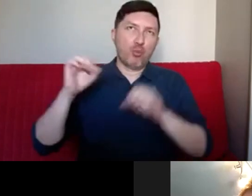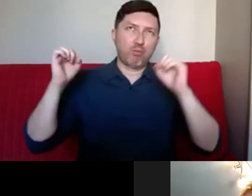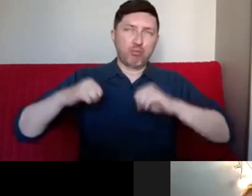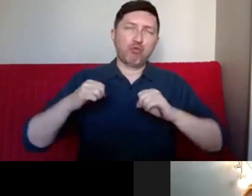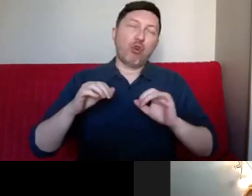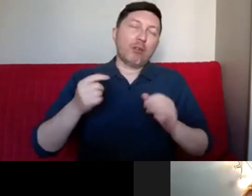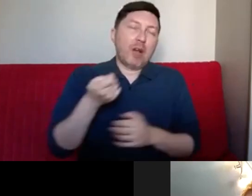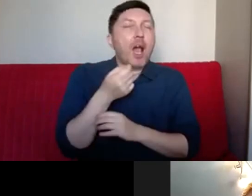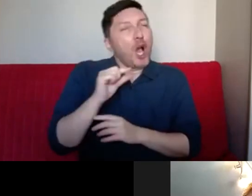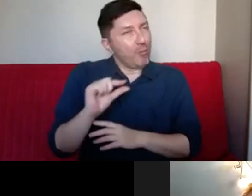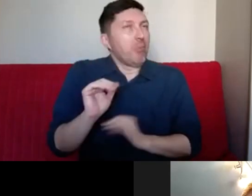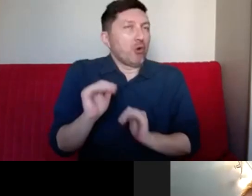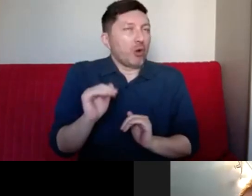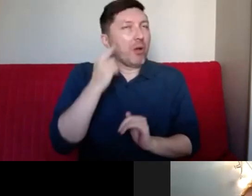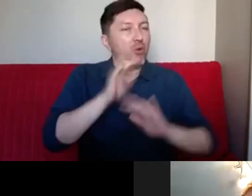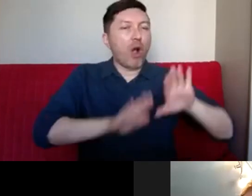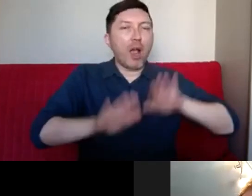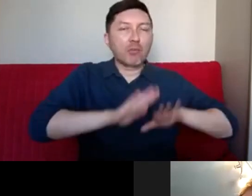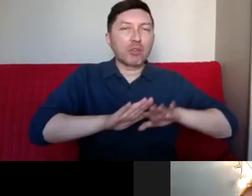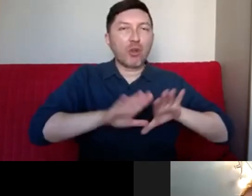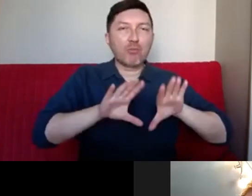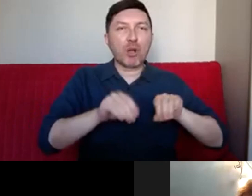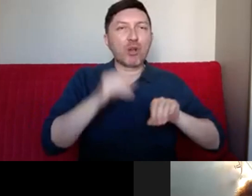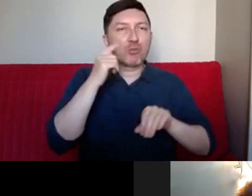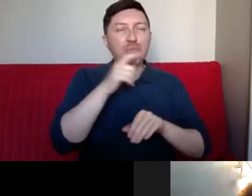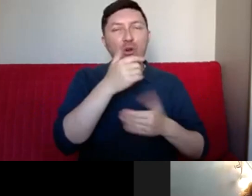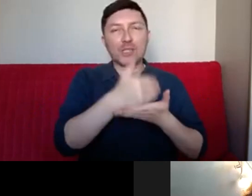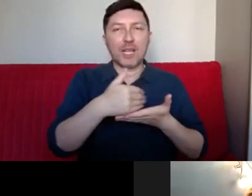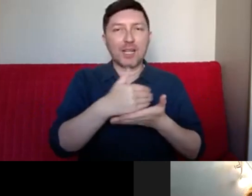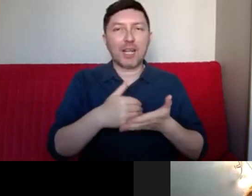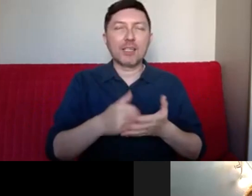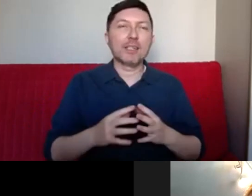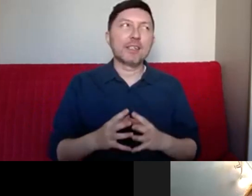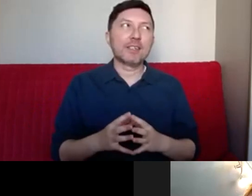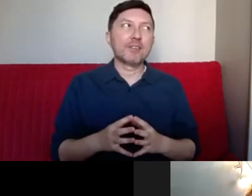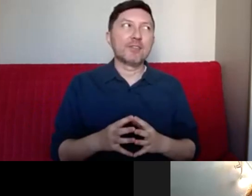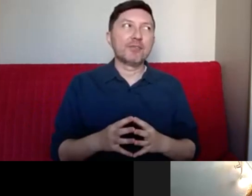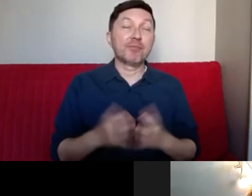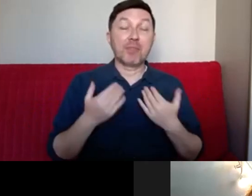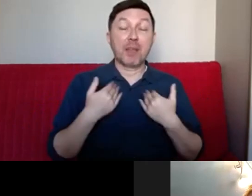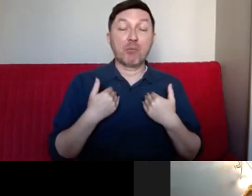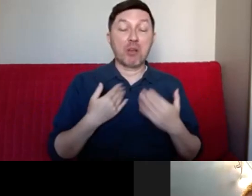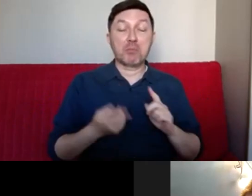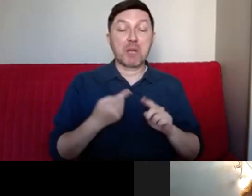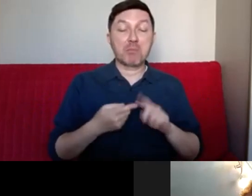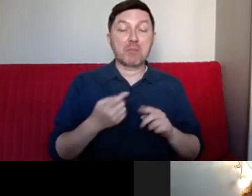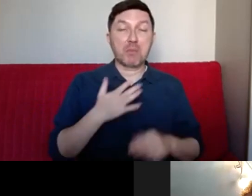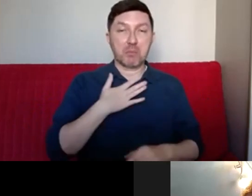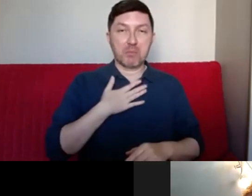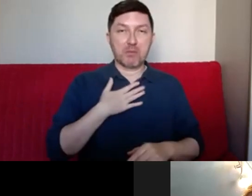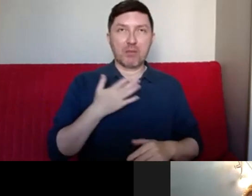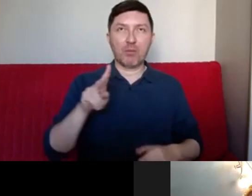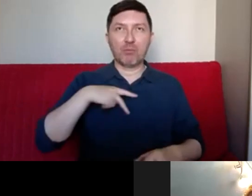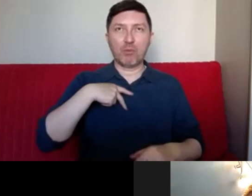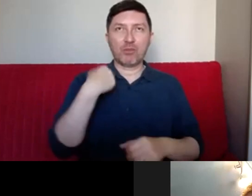pour aménager les postes de leurs collaborateurs. Moi, j'ai une particularité, c'est-à-dire que sur le poste où je suis,